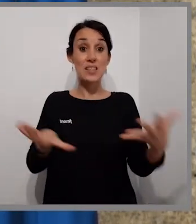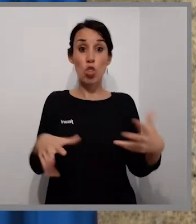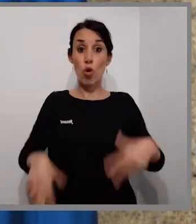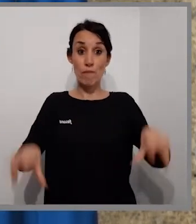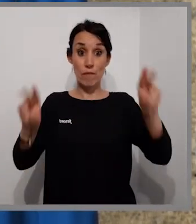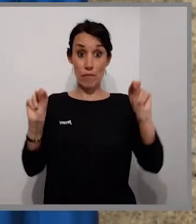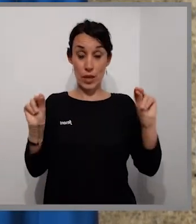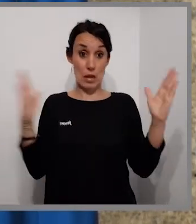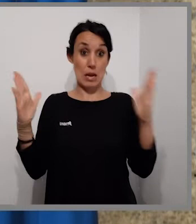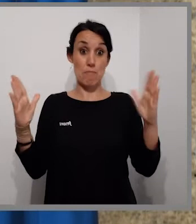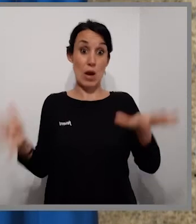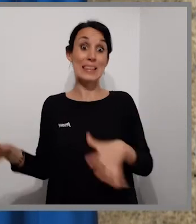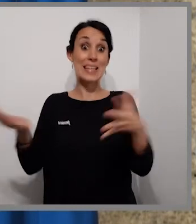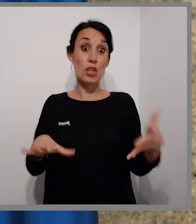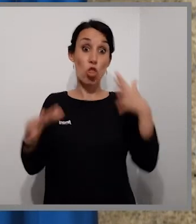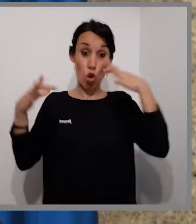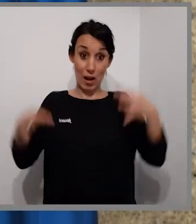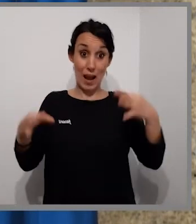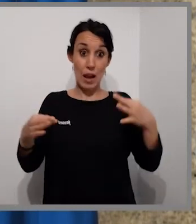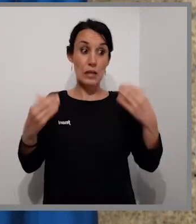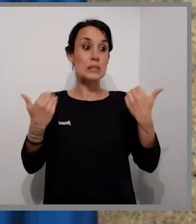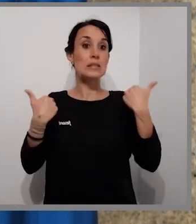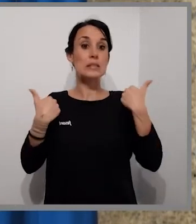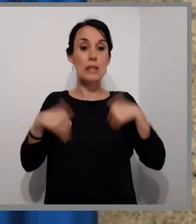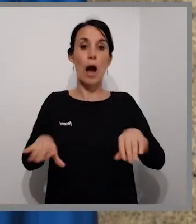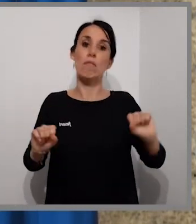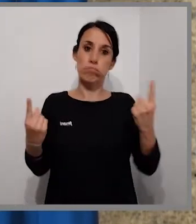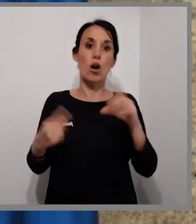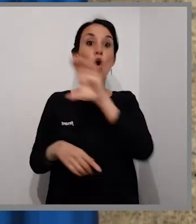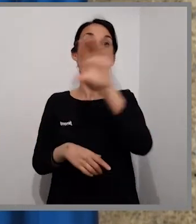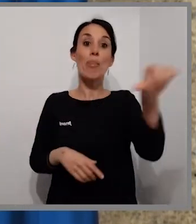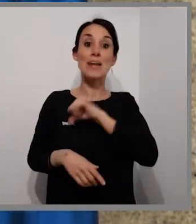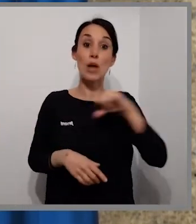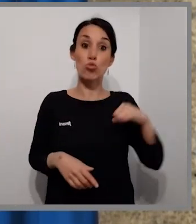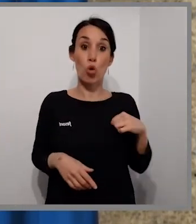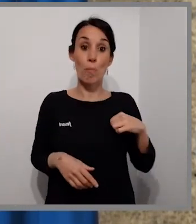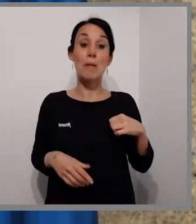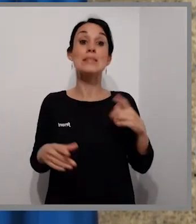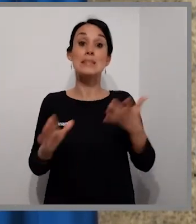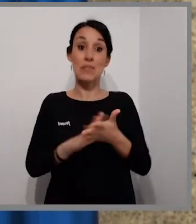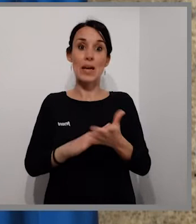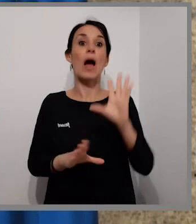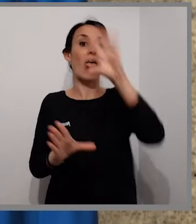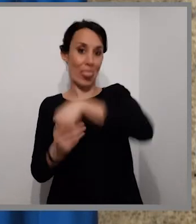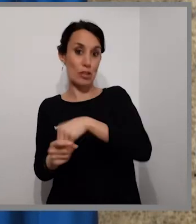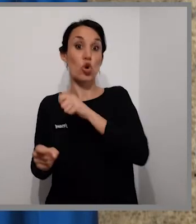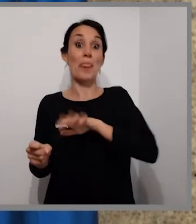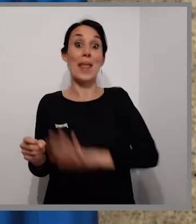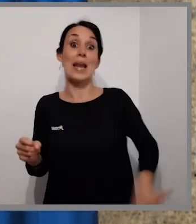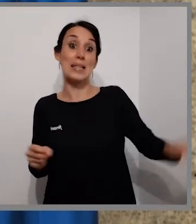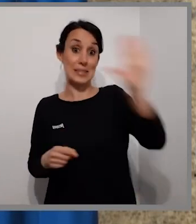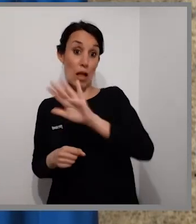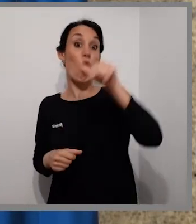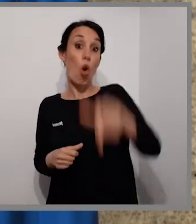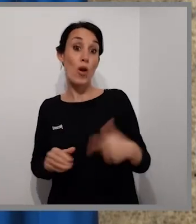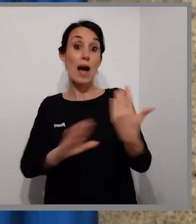de la transició. Per tant, el final de la transició real es produeix quan hi ha comunitats autònomes i les comunitats autònomes formen part de l'Estat. I per